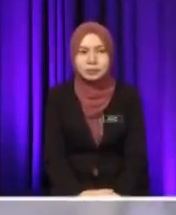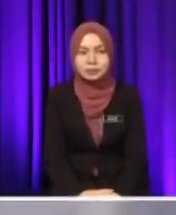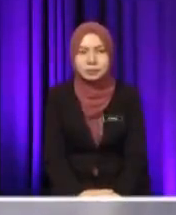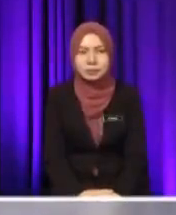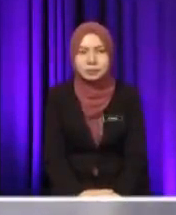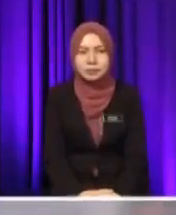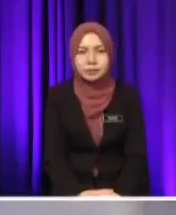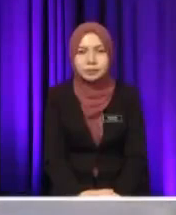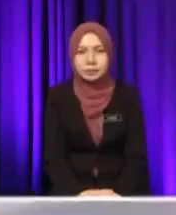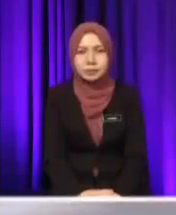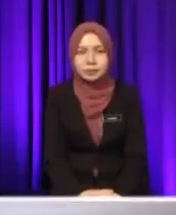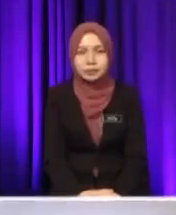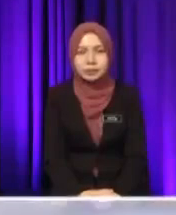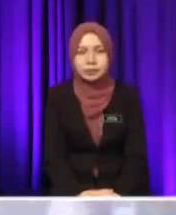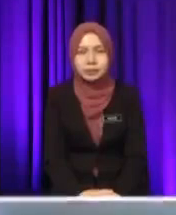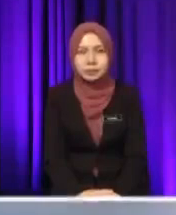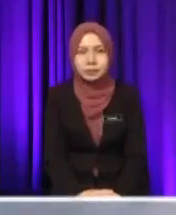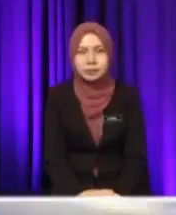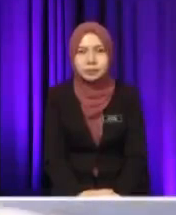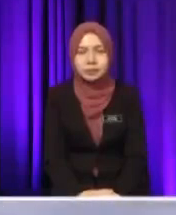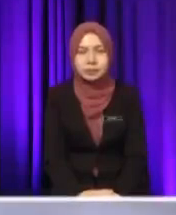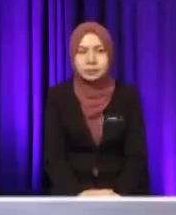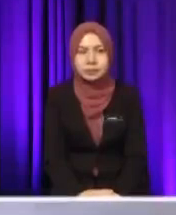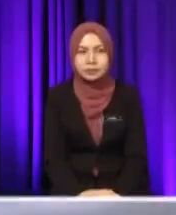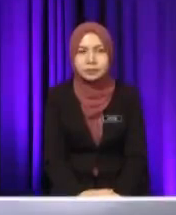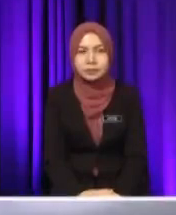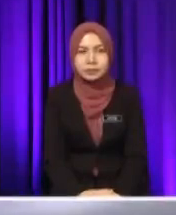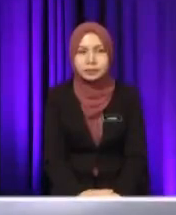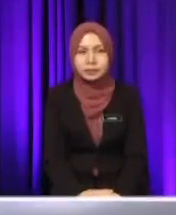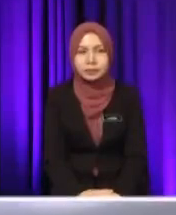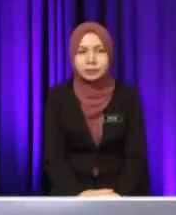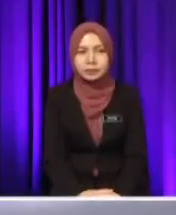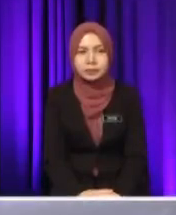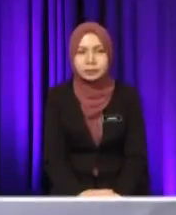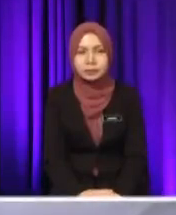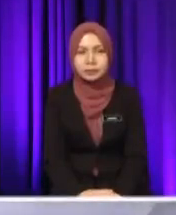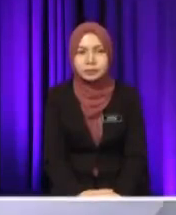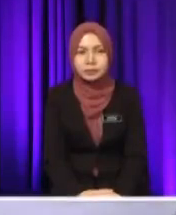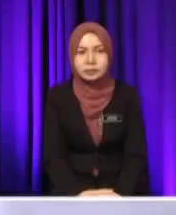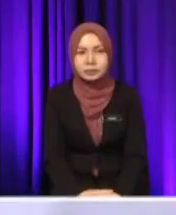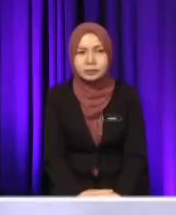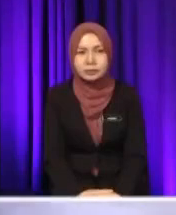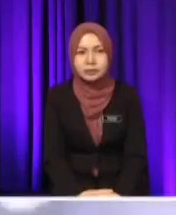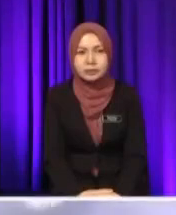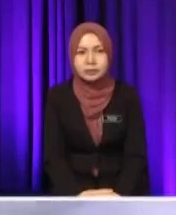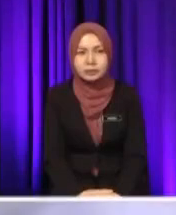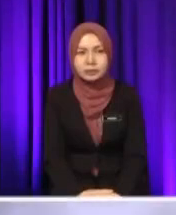tabung uji. Okey. Semua orang kena buat. Semua orang kena buat, eh. Nak semak betul ke tidak?